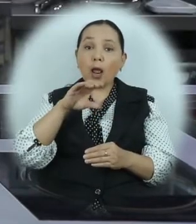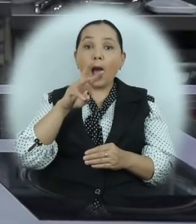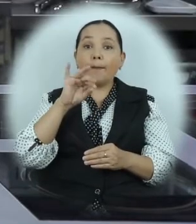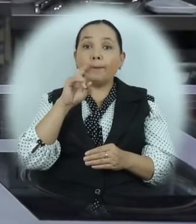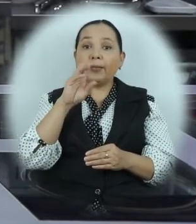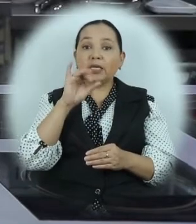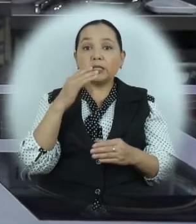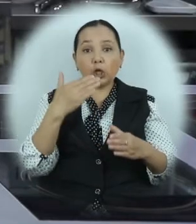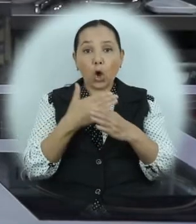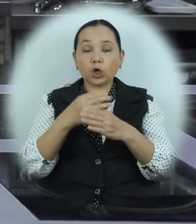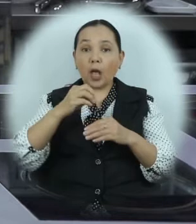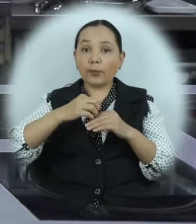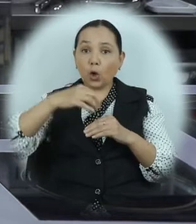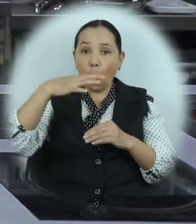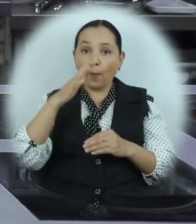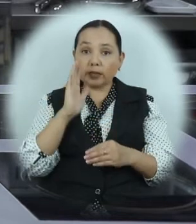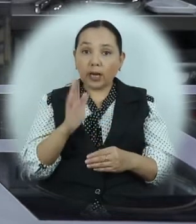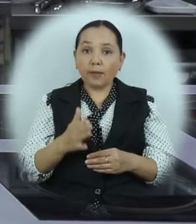mikser yordamida ko'pirtiramiz.